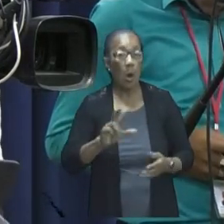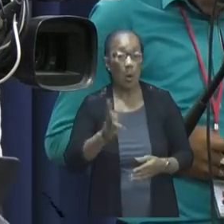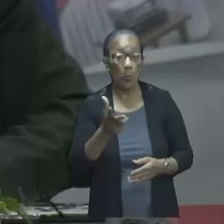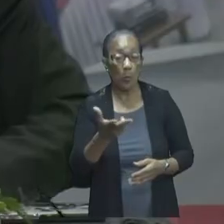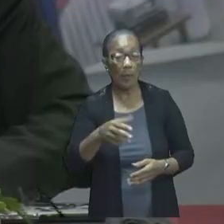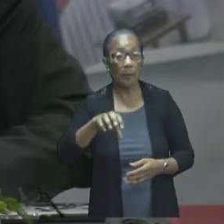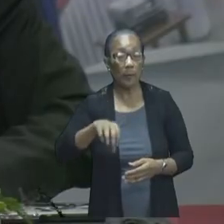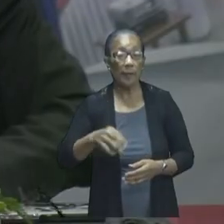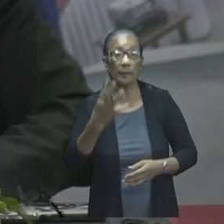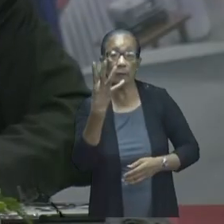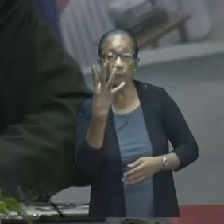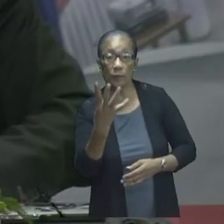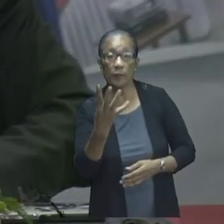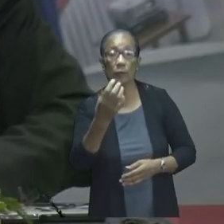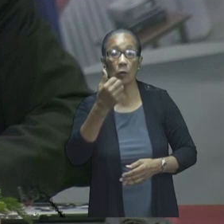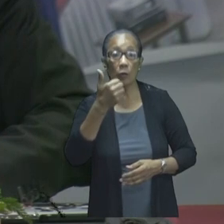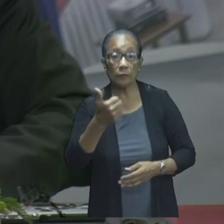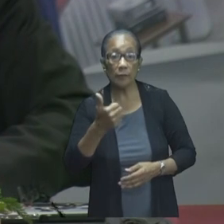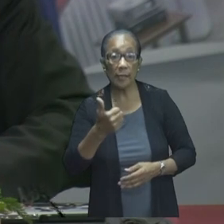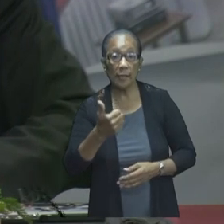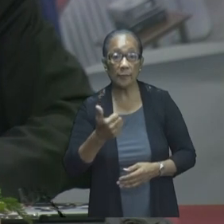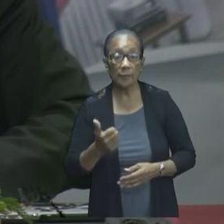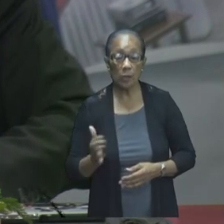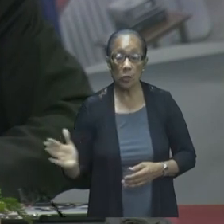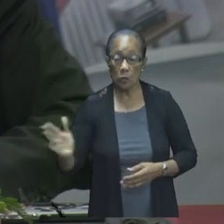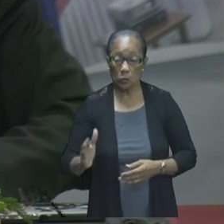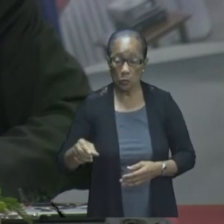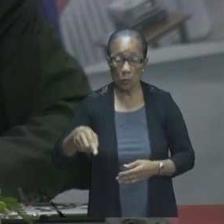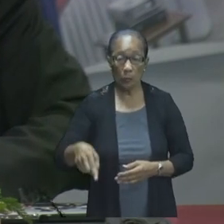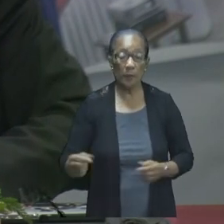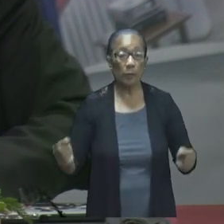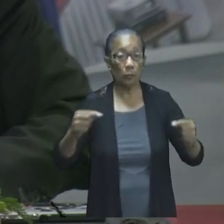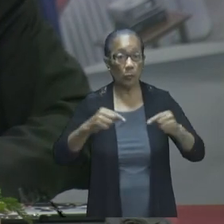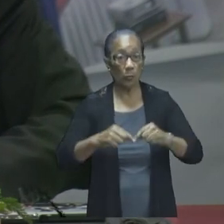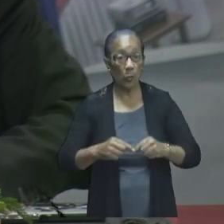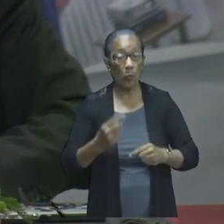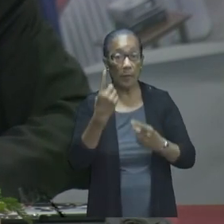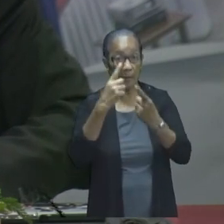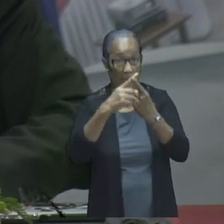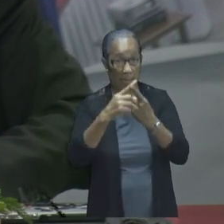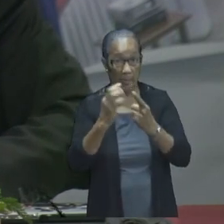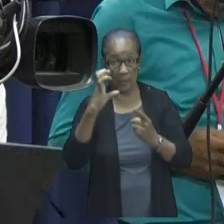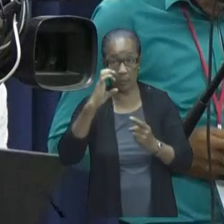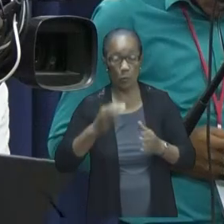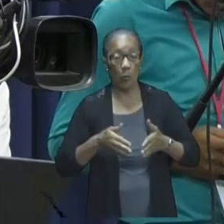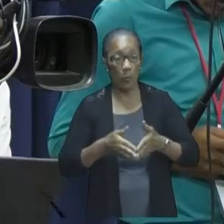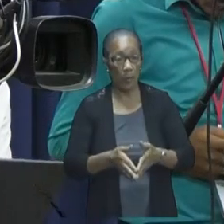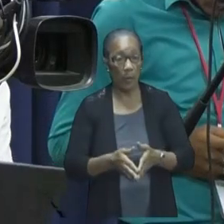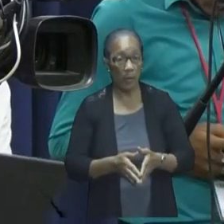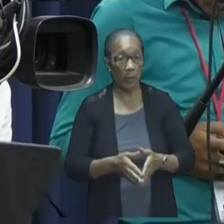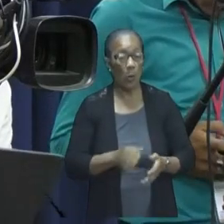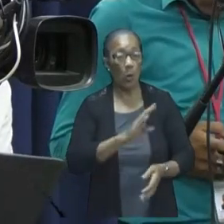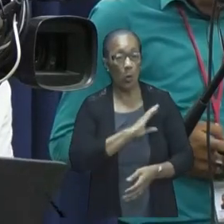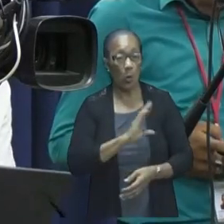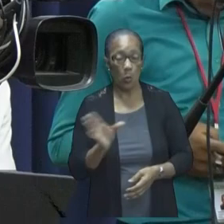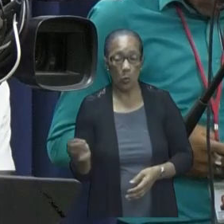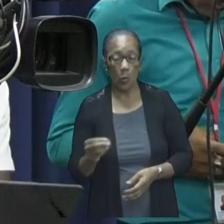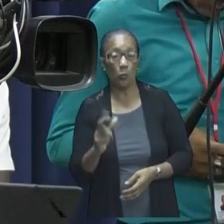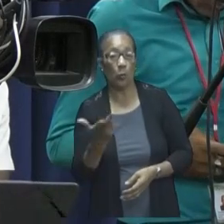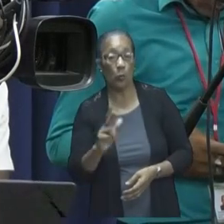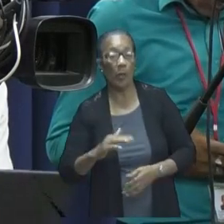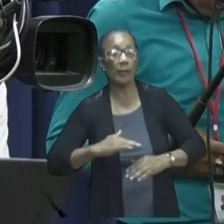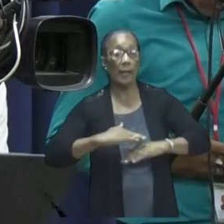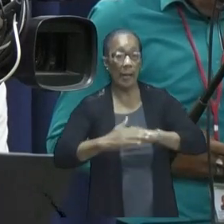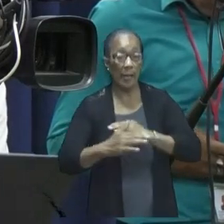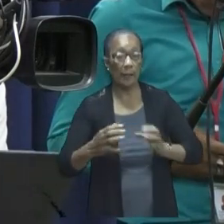vier of zes your base is komen heb er komen wij in de al genoemd en misschien ook uit welke landen die bedrijven